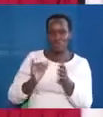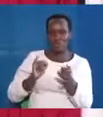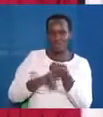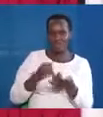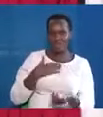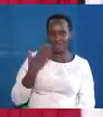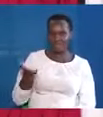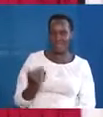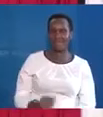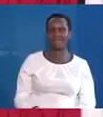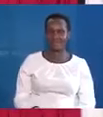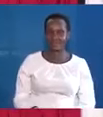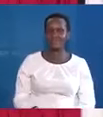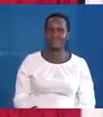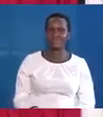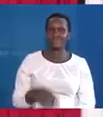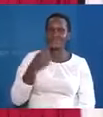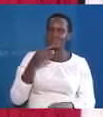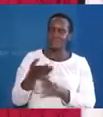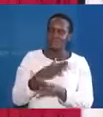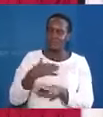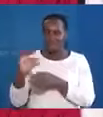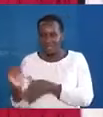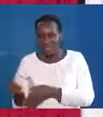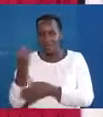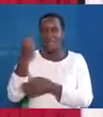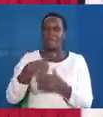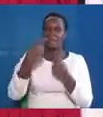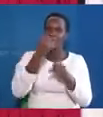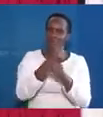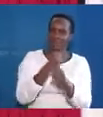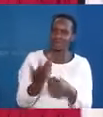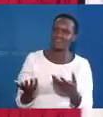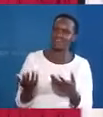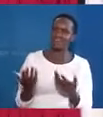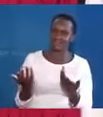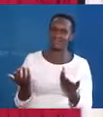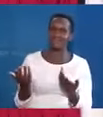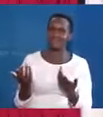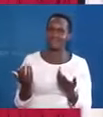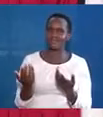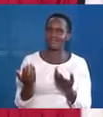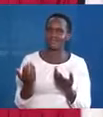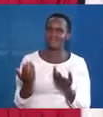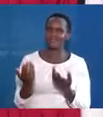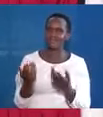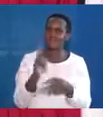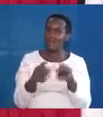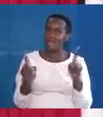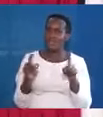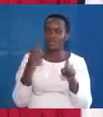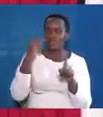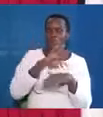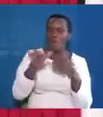Nilale, niamke, niende kazi, dunia iendelee. Kama ni namna gani jamani? Lakini kwa wale